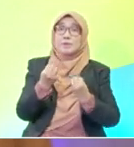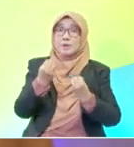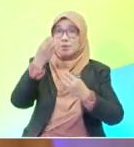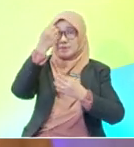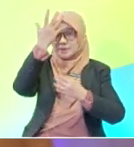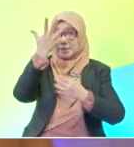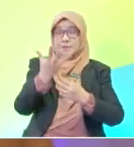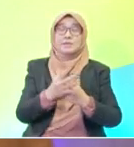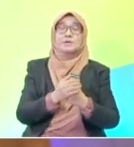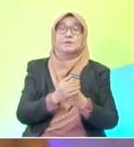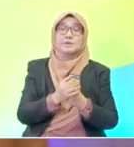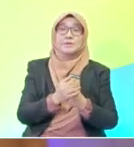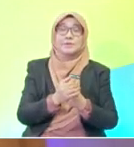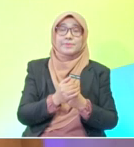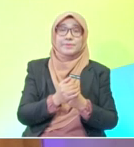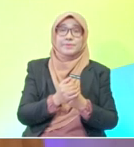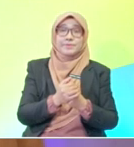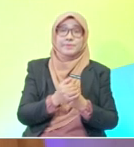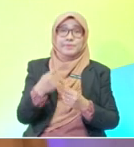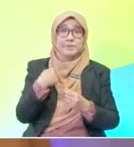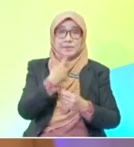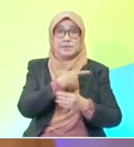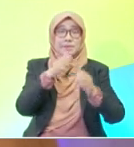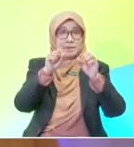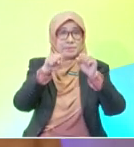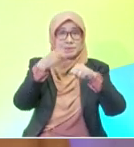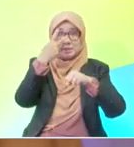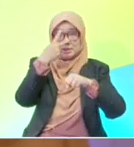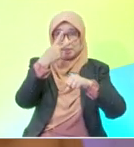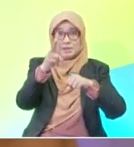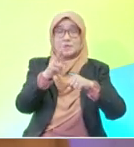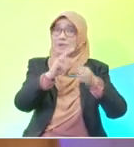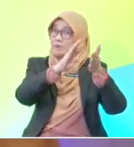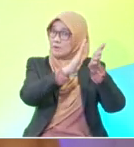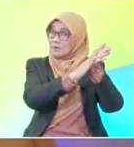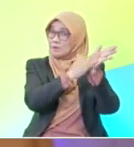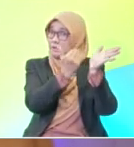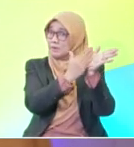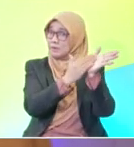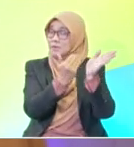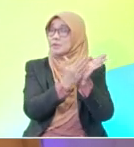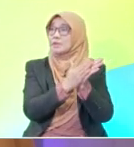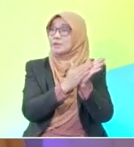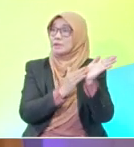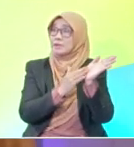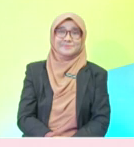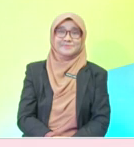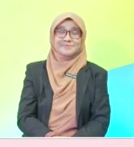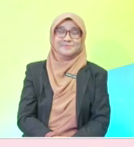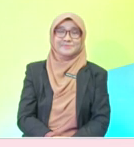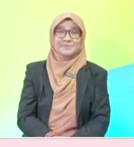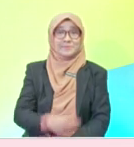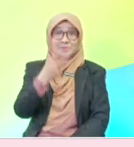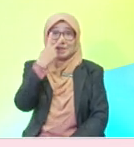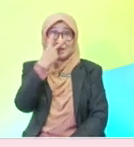pentinglah berkaitan dengan parang ilang. Jadi kita boleh rujuk kepada slide yang akan ditayangkan. Jom sama-sama kita saksikan kawan-kawan. Okey,